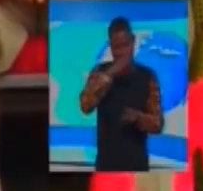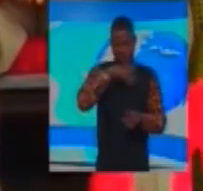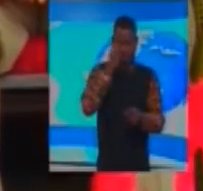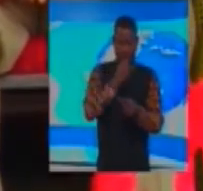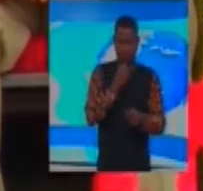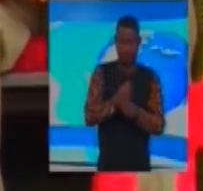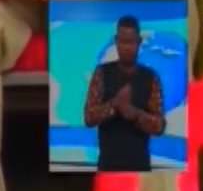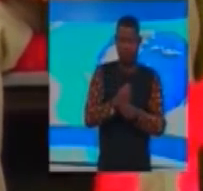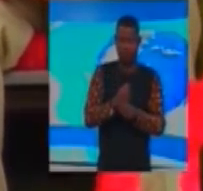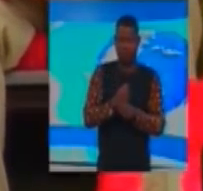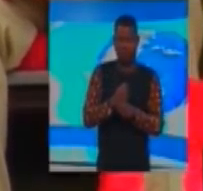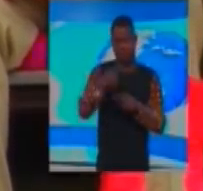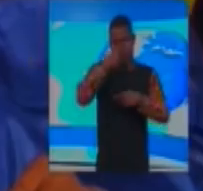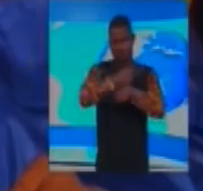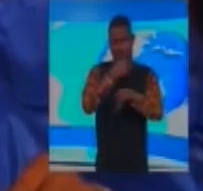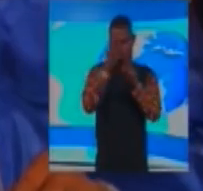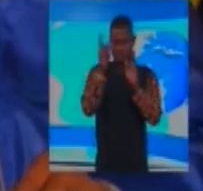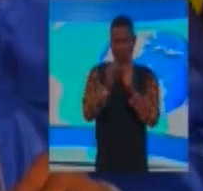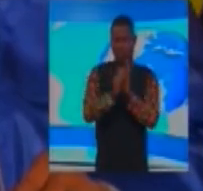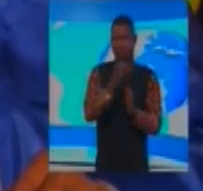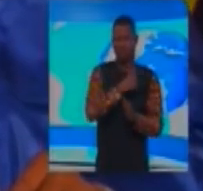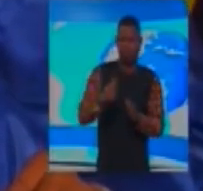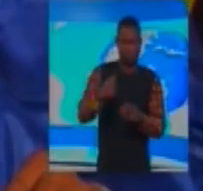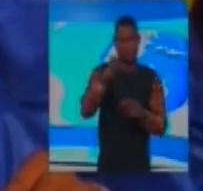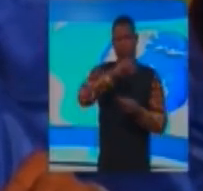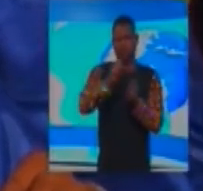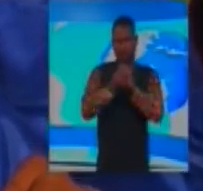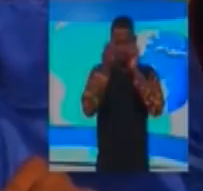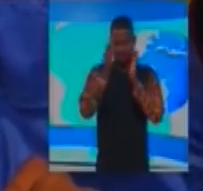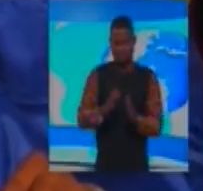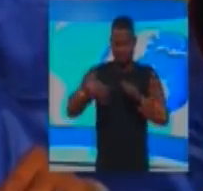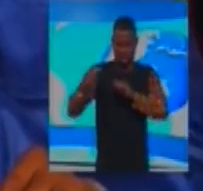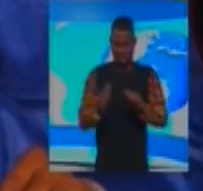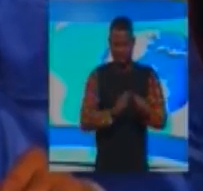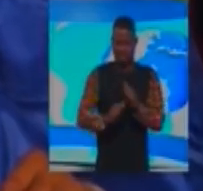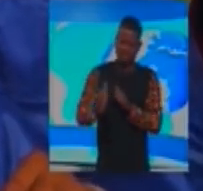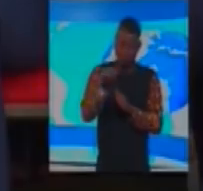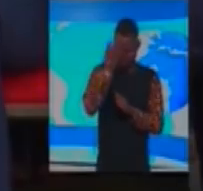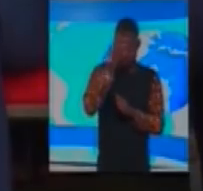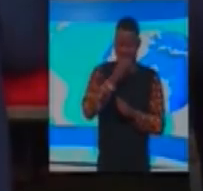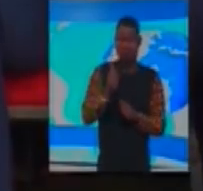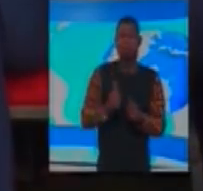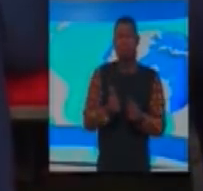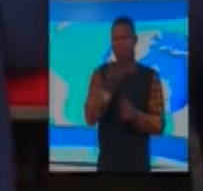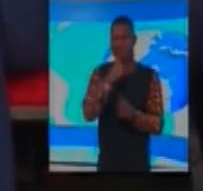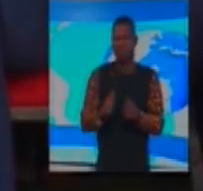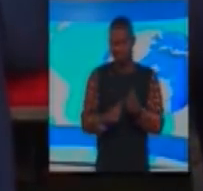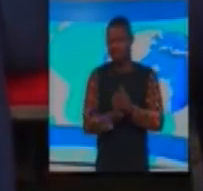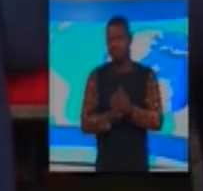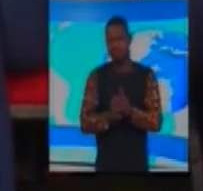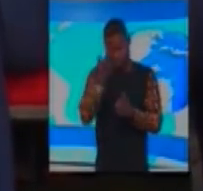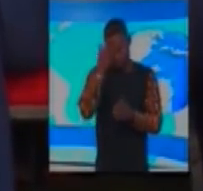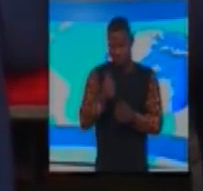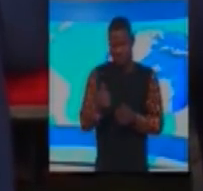de la filière, notamment les producteurs et les transformateurs, leur activité est peu connue du public. C'est pourquoi ces